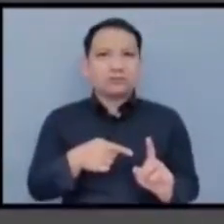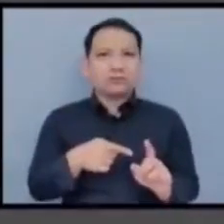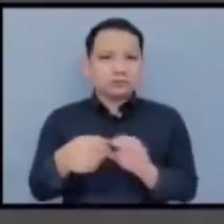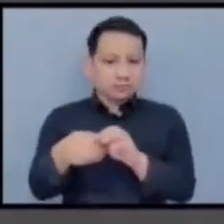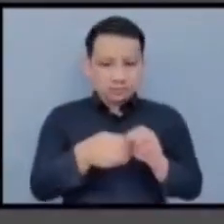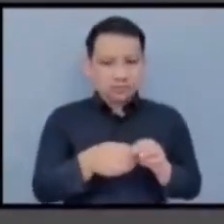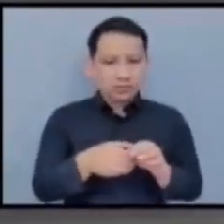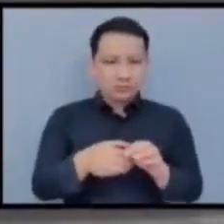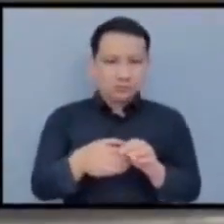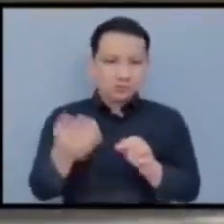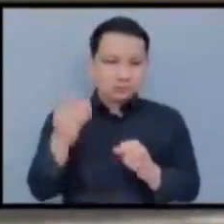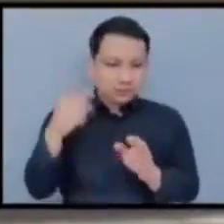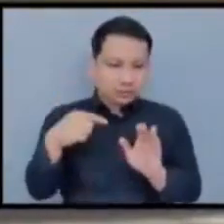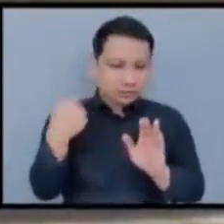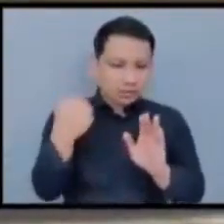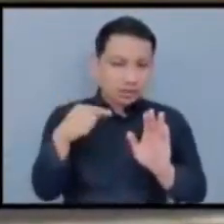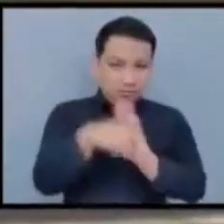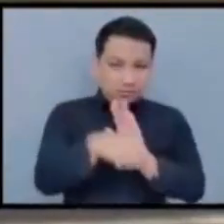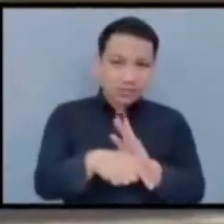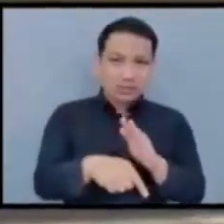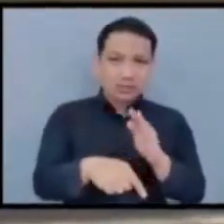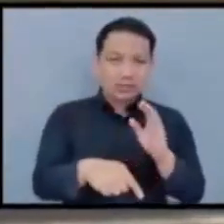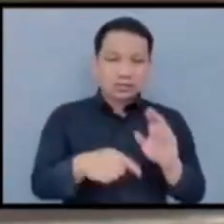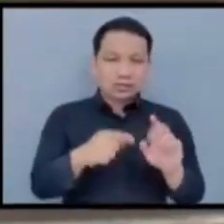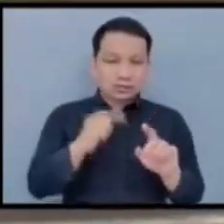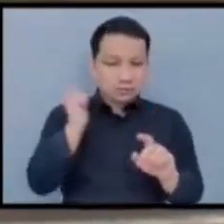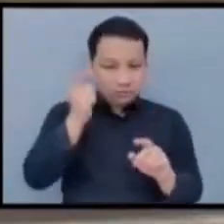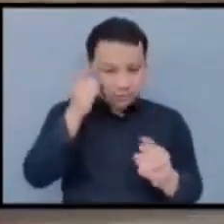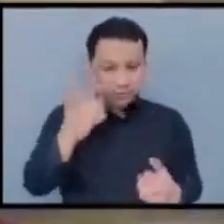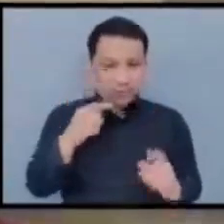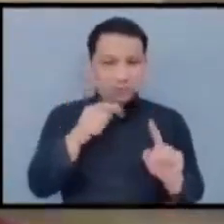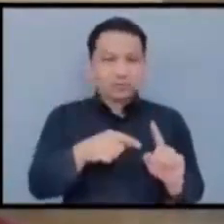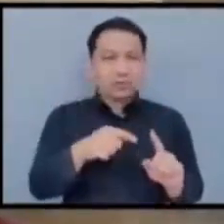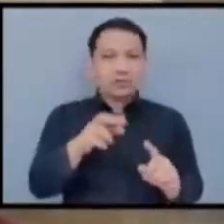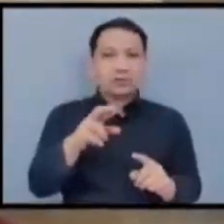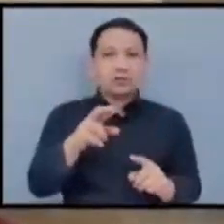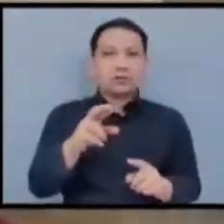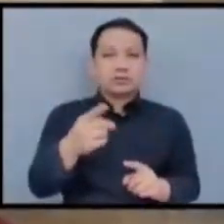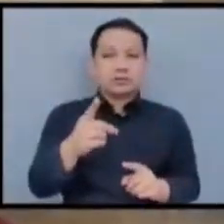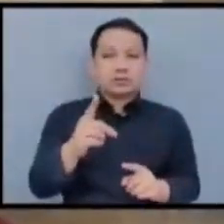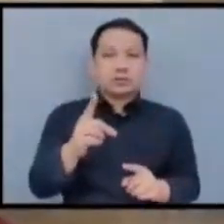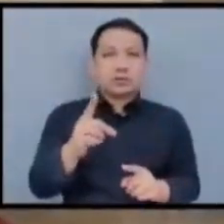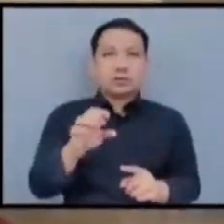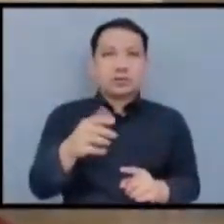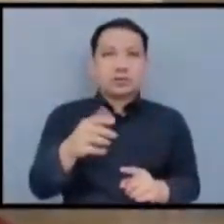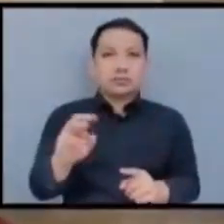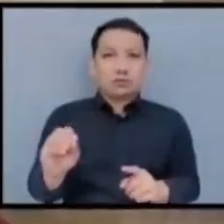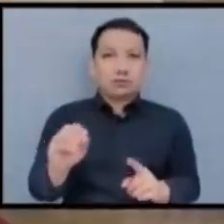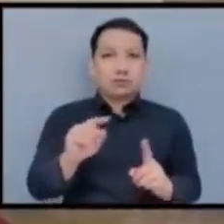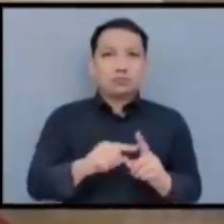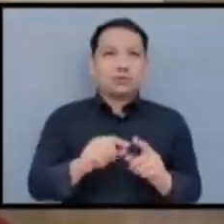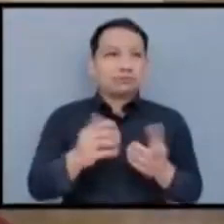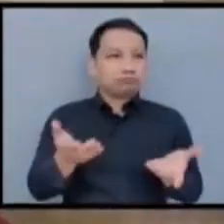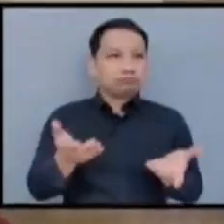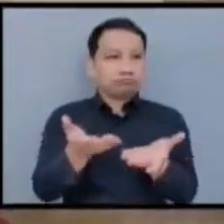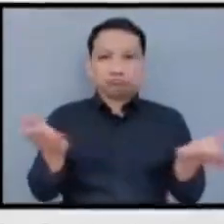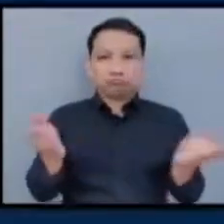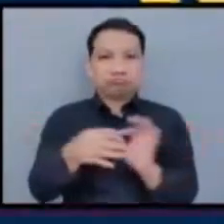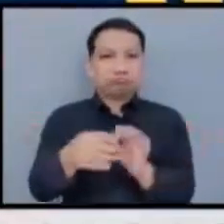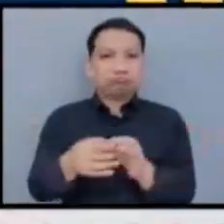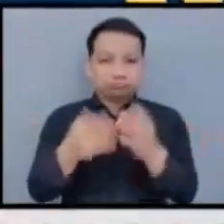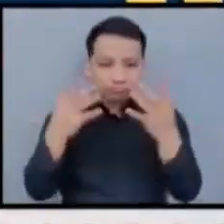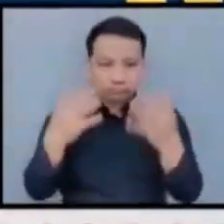kay Governor De Gamo. Sa ngayon, nakareses pa ang Kongreso kaya't hinihintay pa ang magiging pasya ng Kamara ukol sa mga